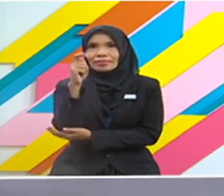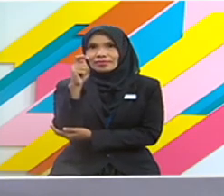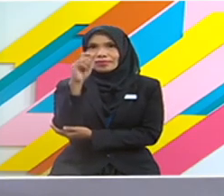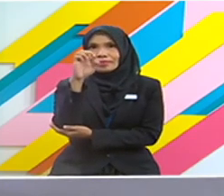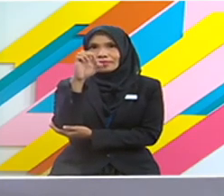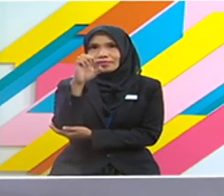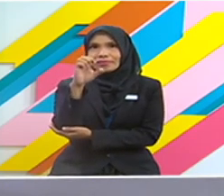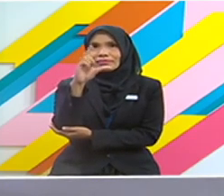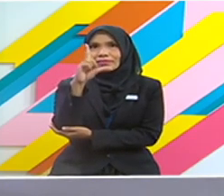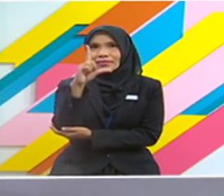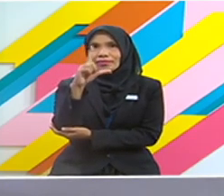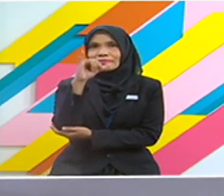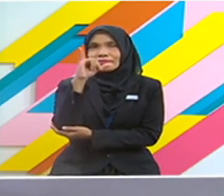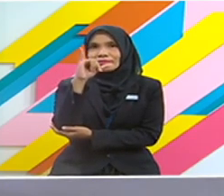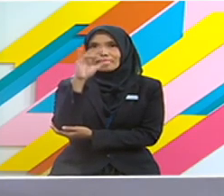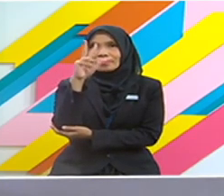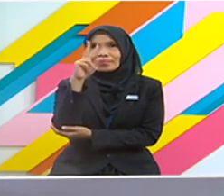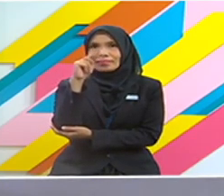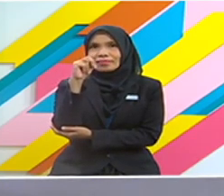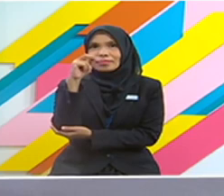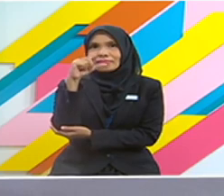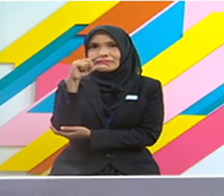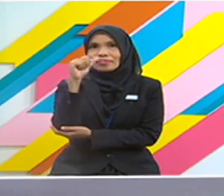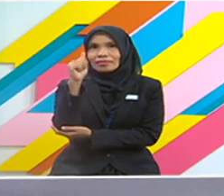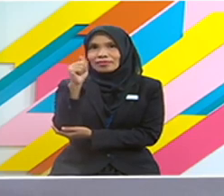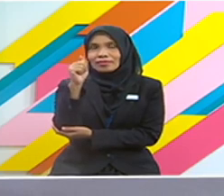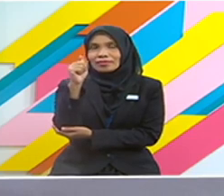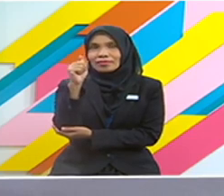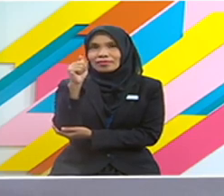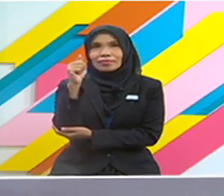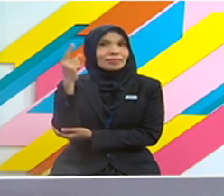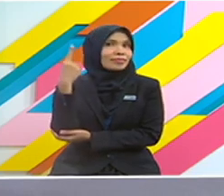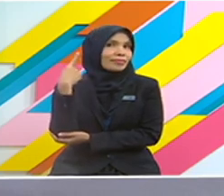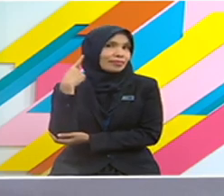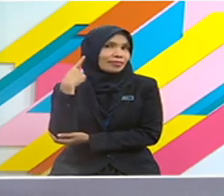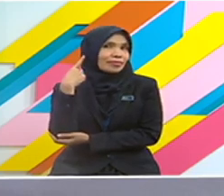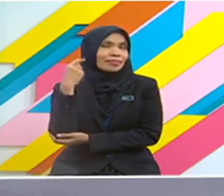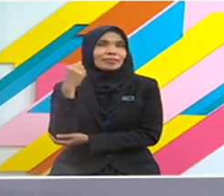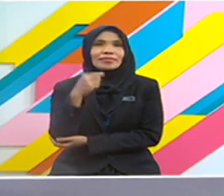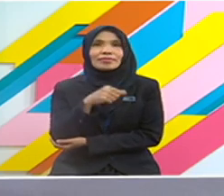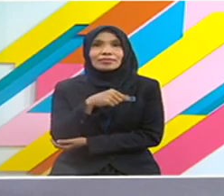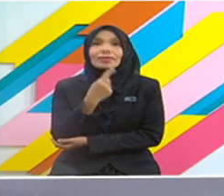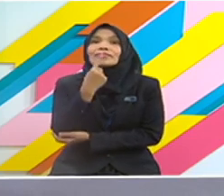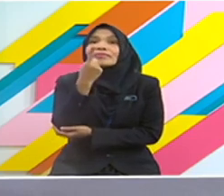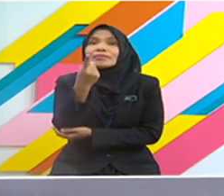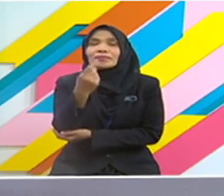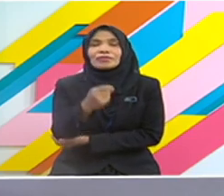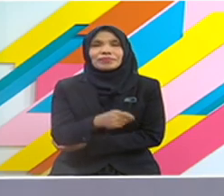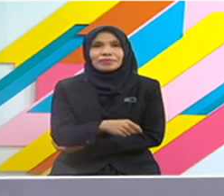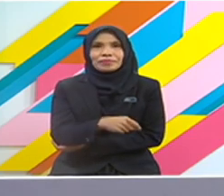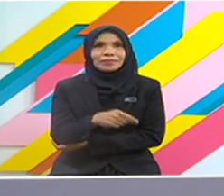E L I N G A. Telinga. Okey, sebut sekali lagi.